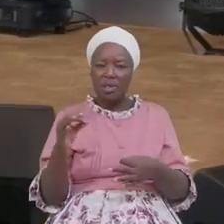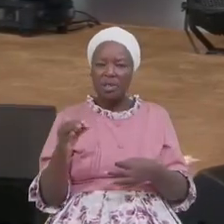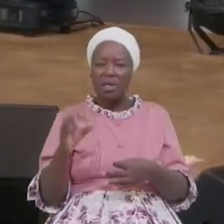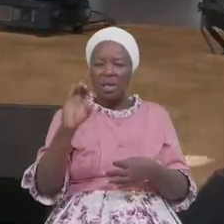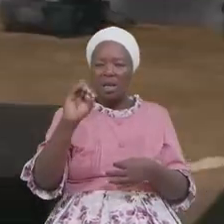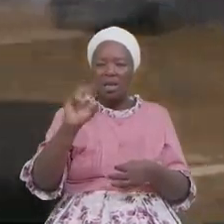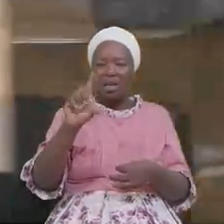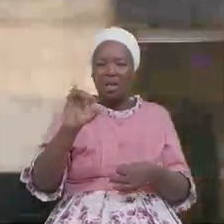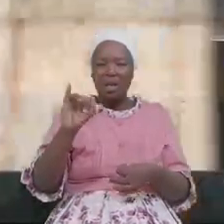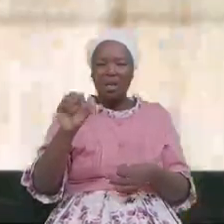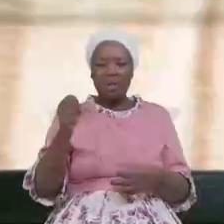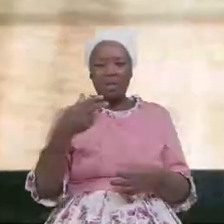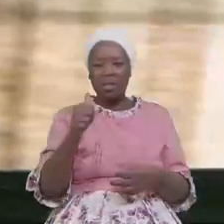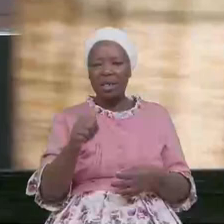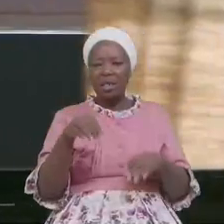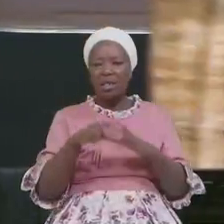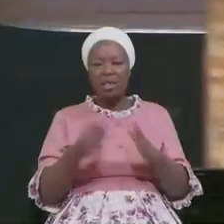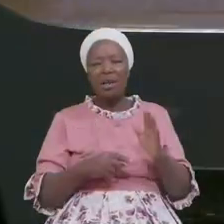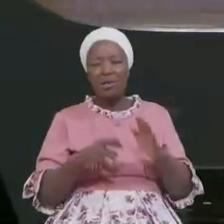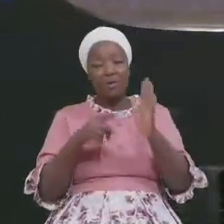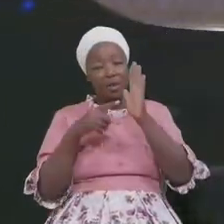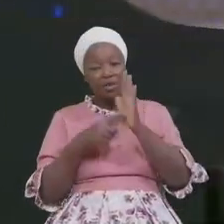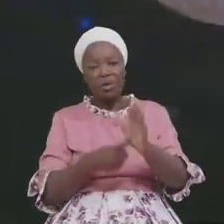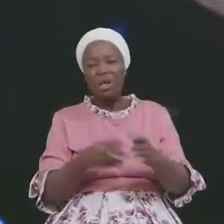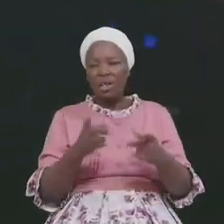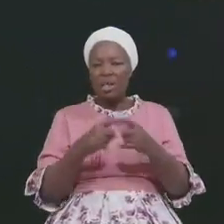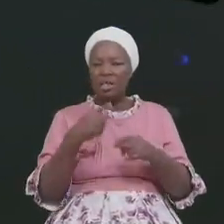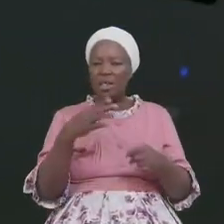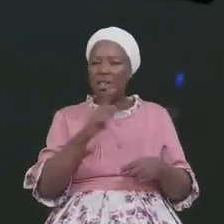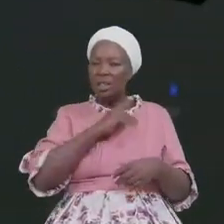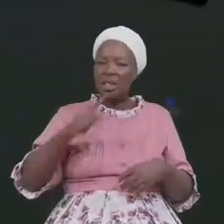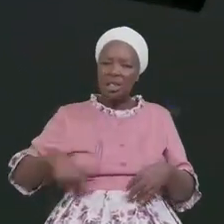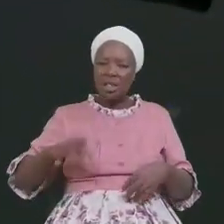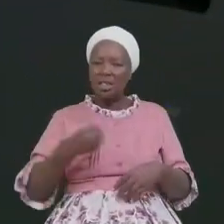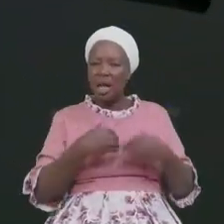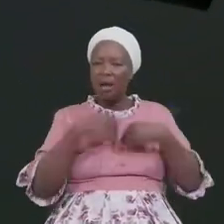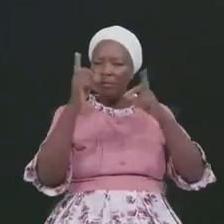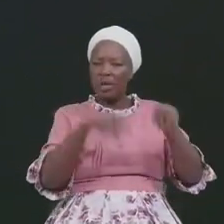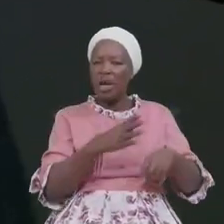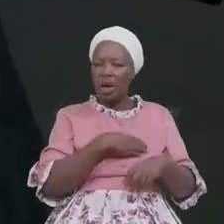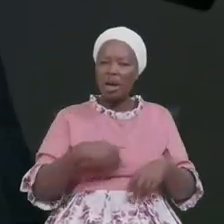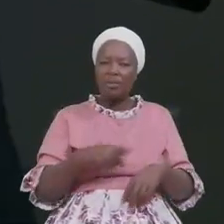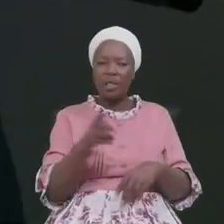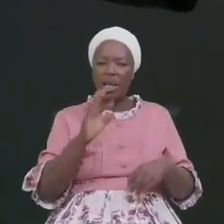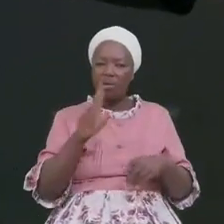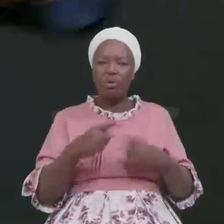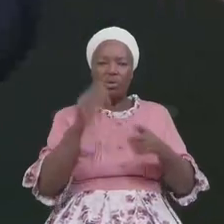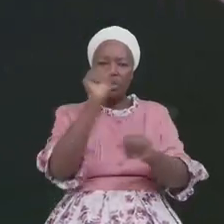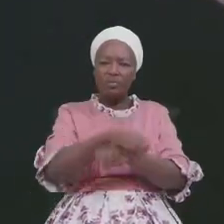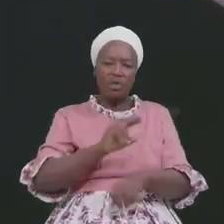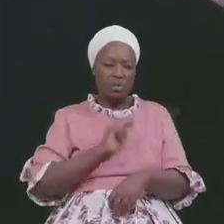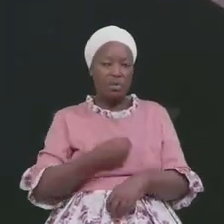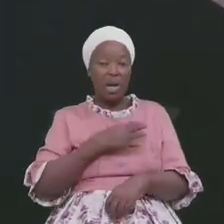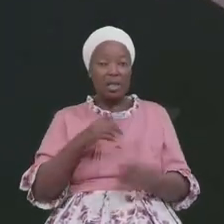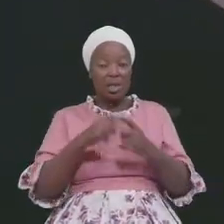Élisée, ayant reçu la révélation, on dit les rois sont venus et ils vont nous vaincre. Il a appelé